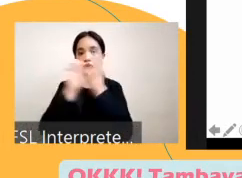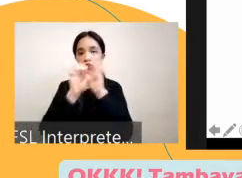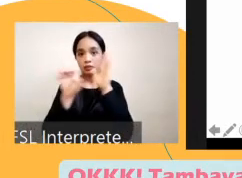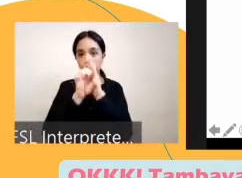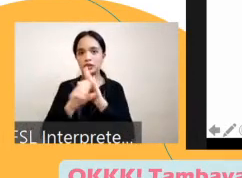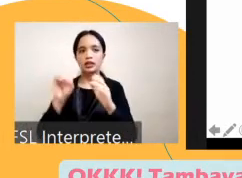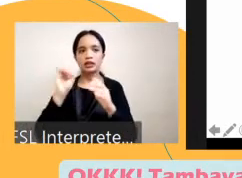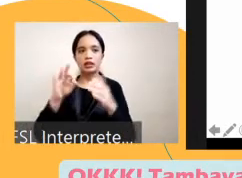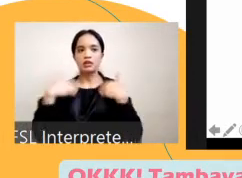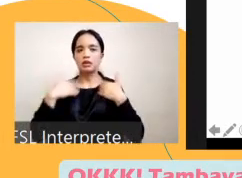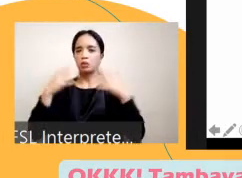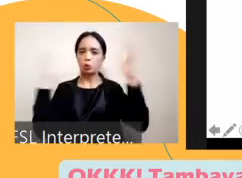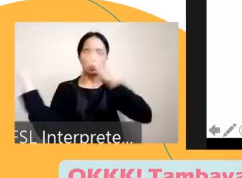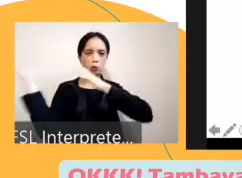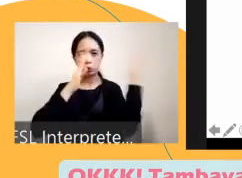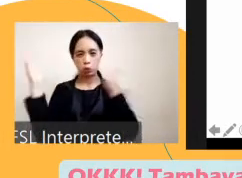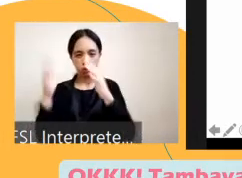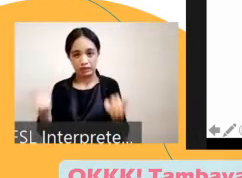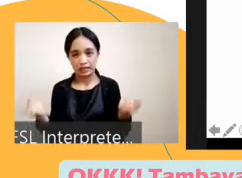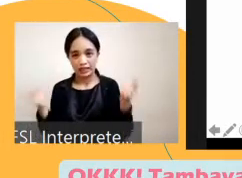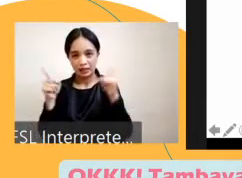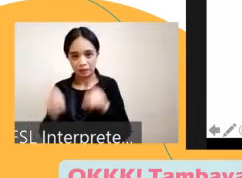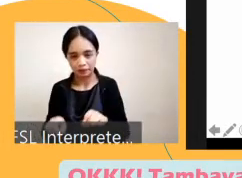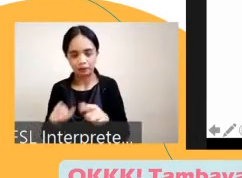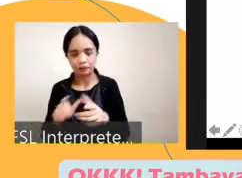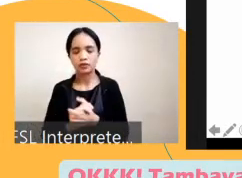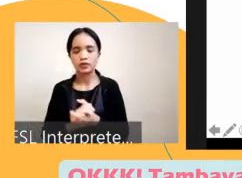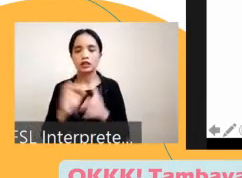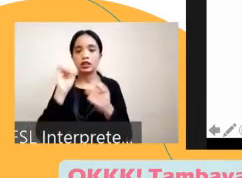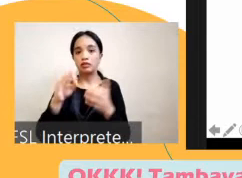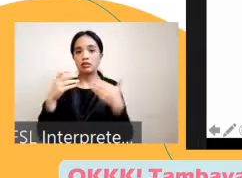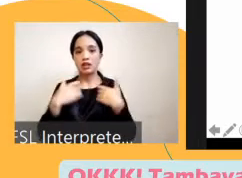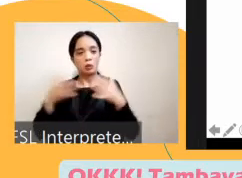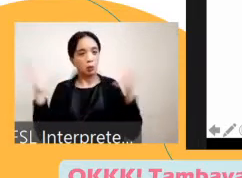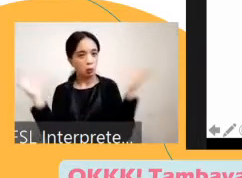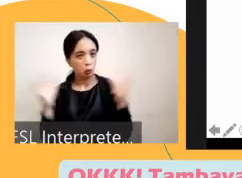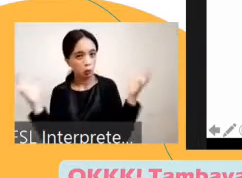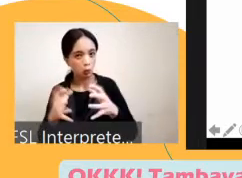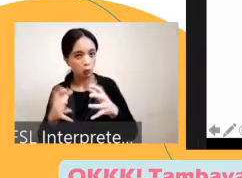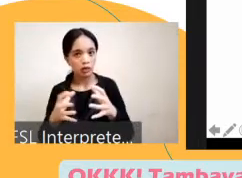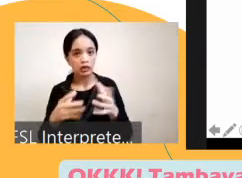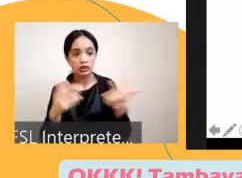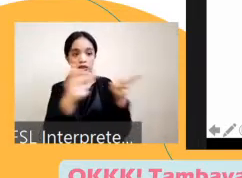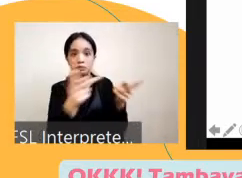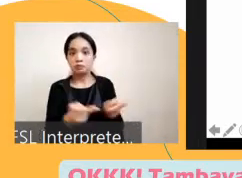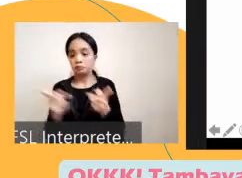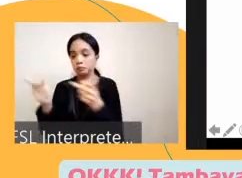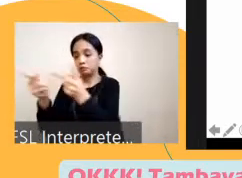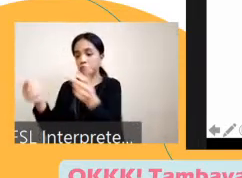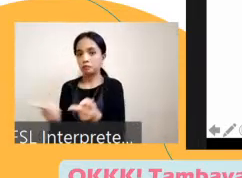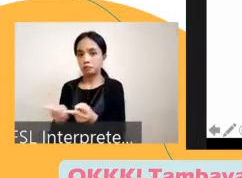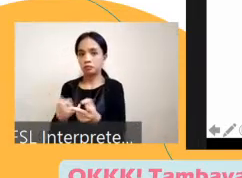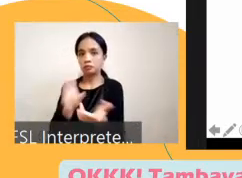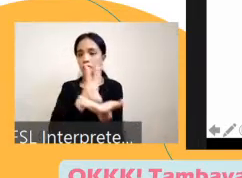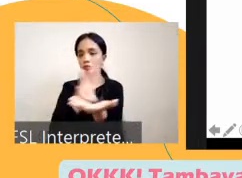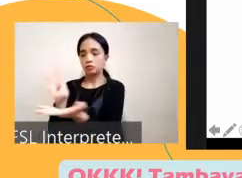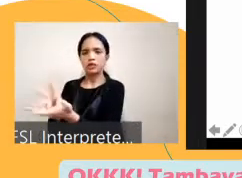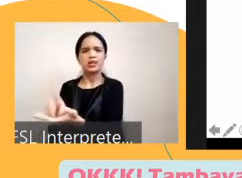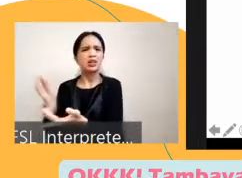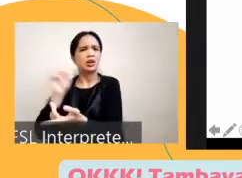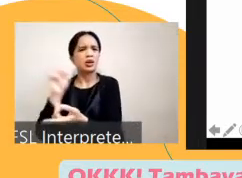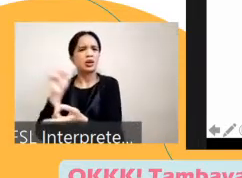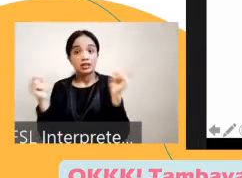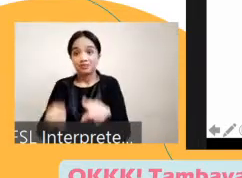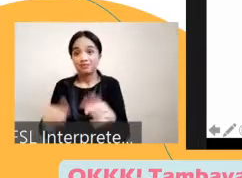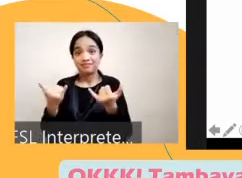mga disaster na nangyayari, kung may gera sa ating lugar, or yung nangyayari ngayon,